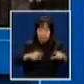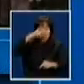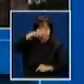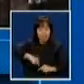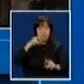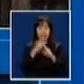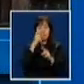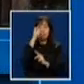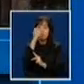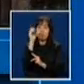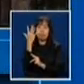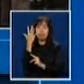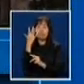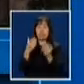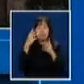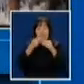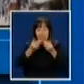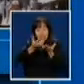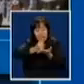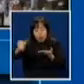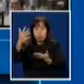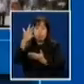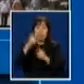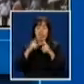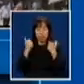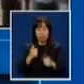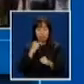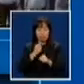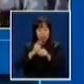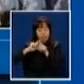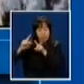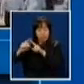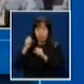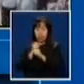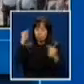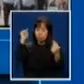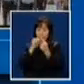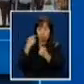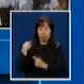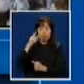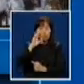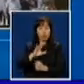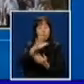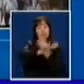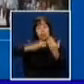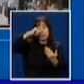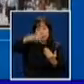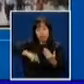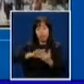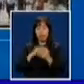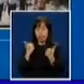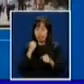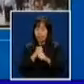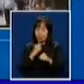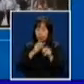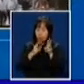ถึงขั้นกับเสียดินแดนโดยเด็ดขาดนะครับการทำงานนั้นยึดถือผลประโยชน์ของประเทศชาตินะครับแล้วก็จะทำทุกวิถี